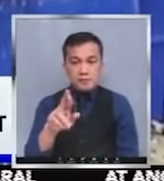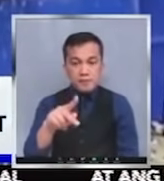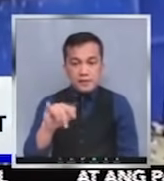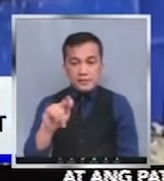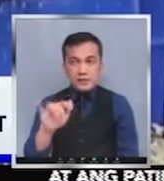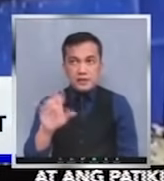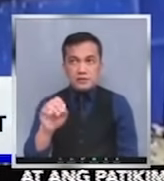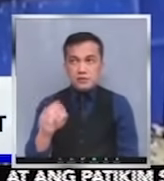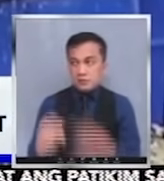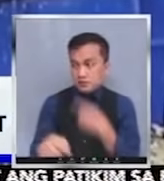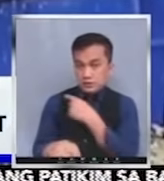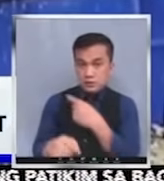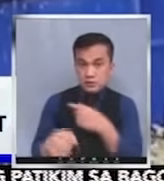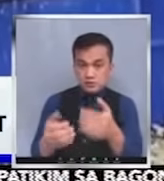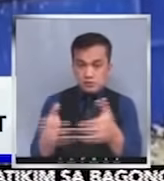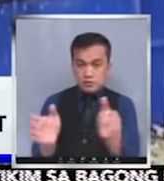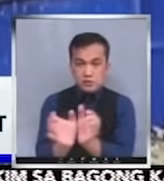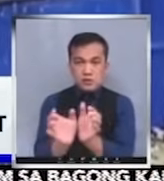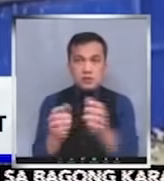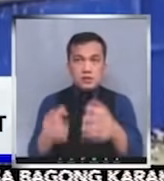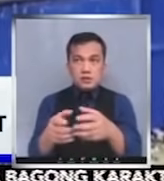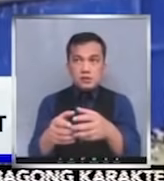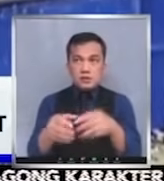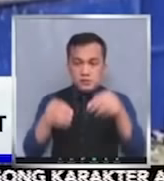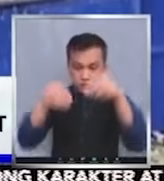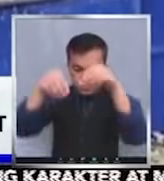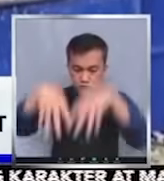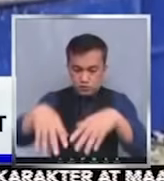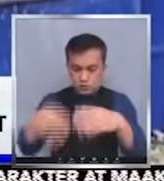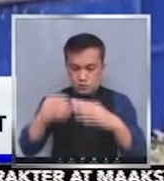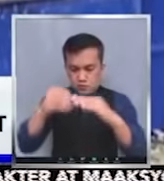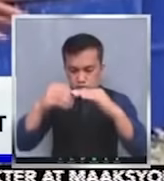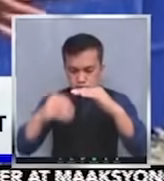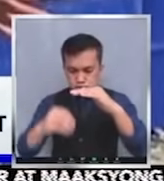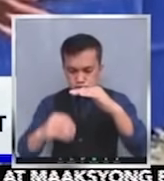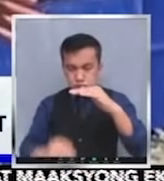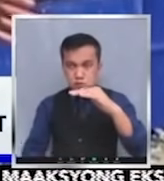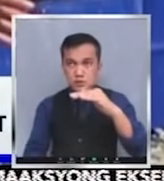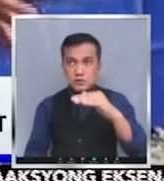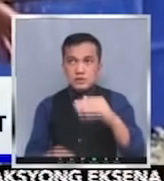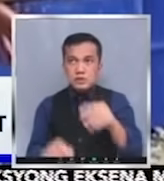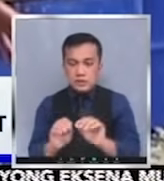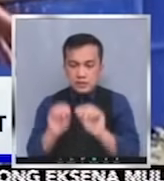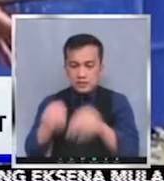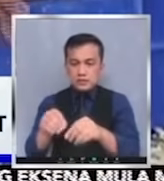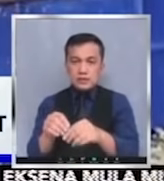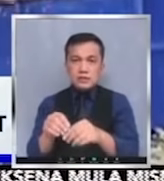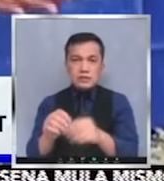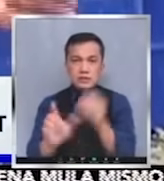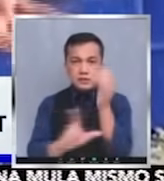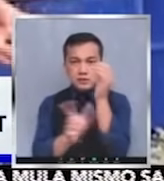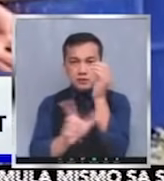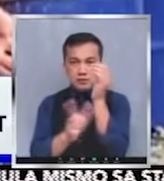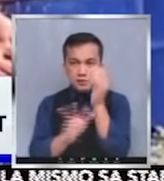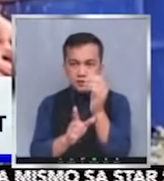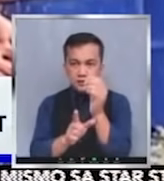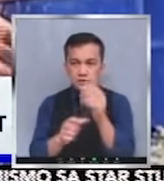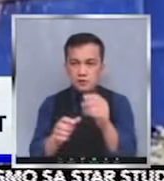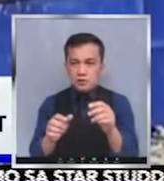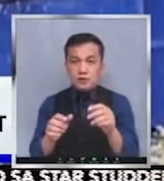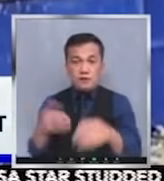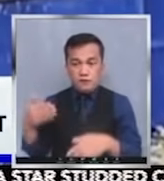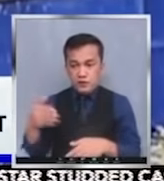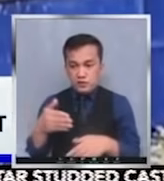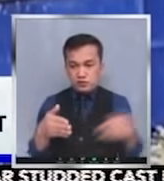sa dagat saka kinakabitan ng floater kung saan inilalagay yung mga dahon na pupuntahan ngayon ng mga isda. Kaya kapag may malalaking